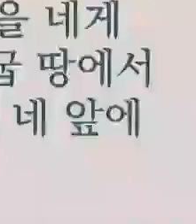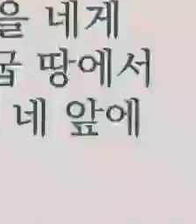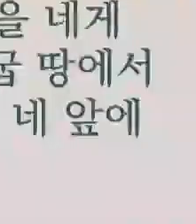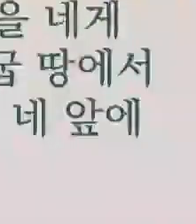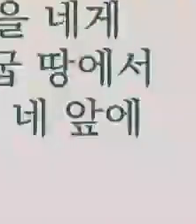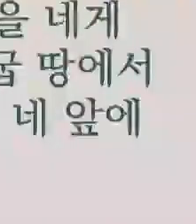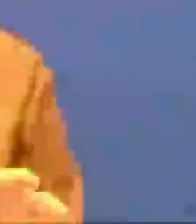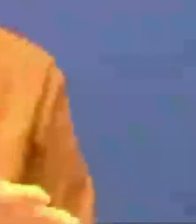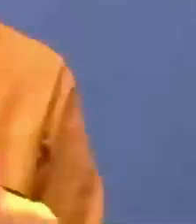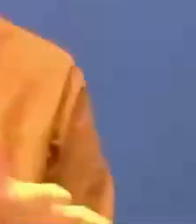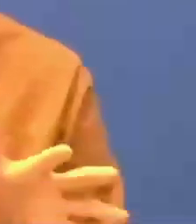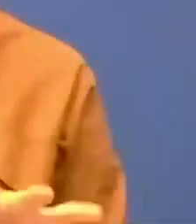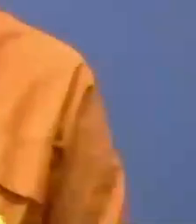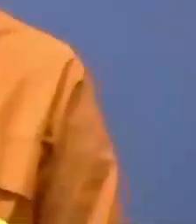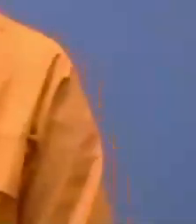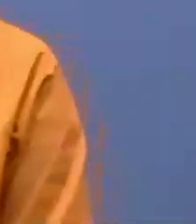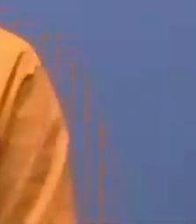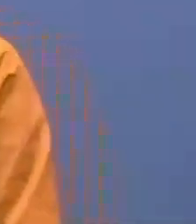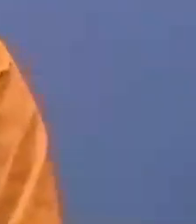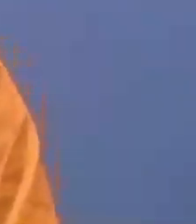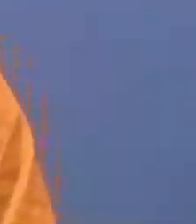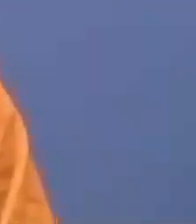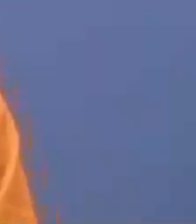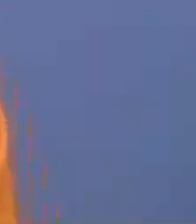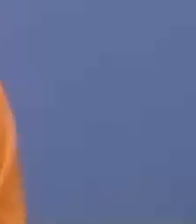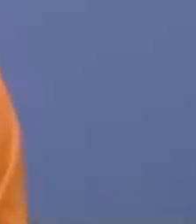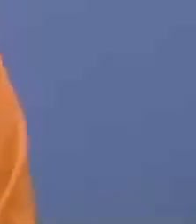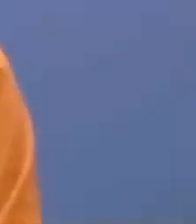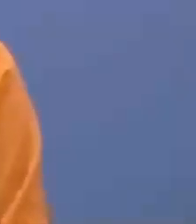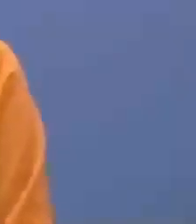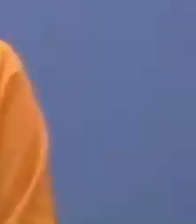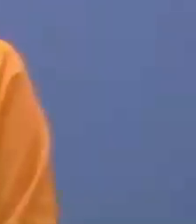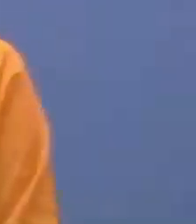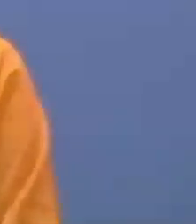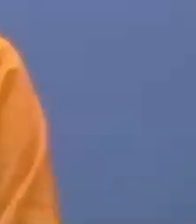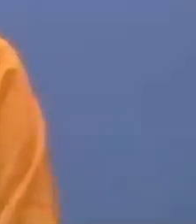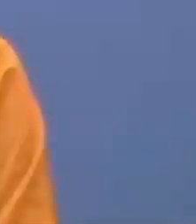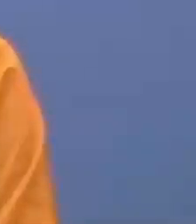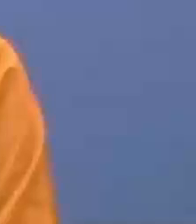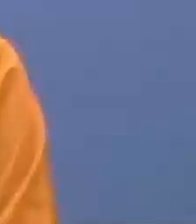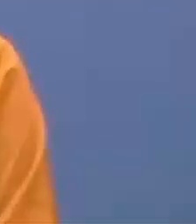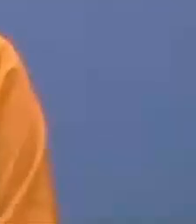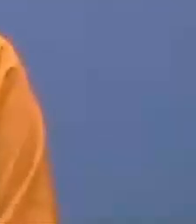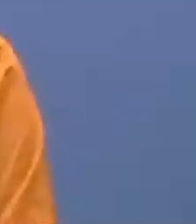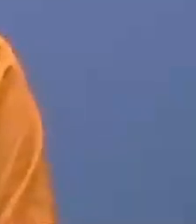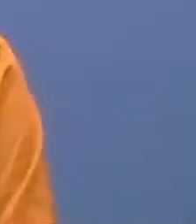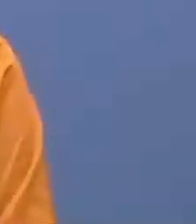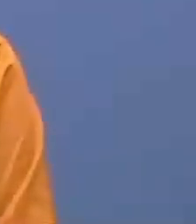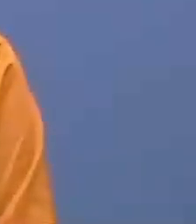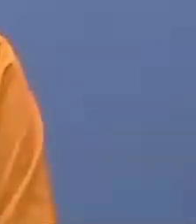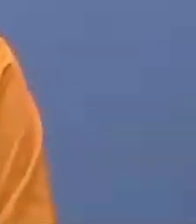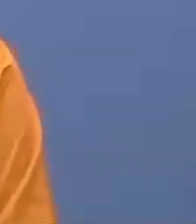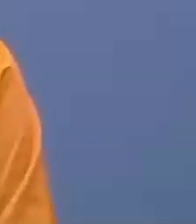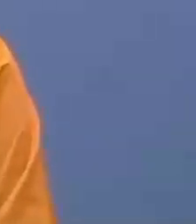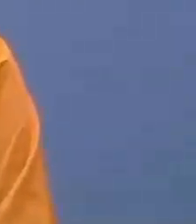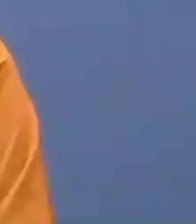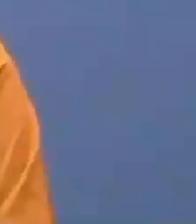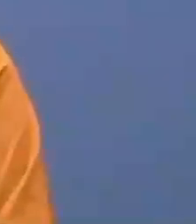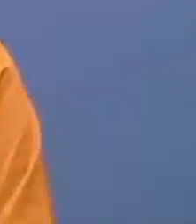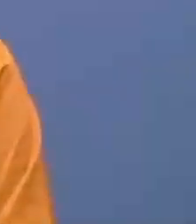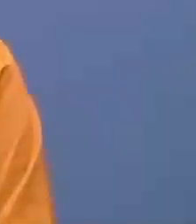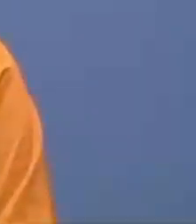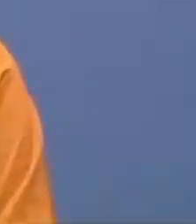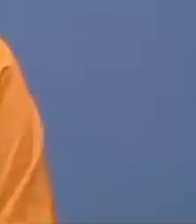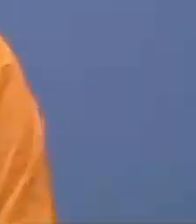么，所以呢这里面做的学生们，你们应该总是应该记住你们的父母过去对你们做过什